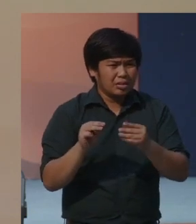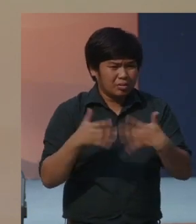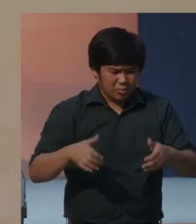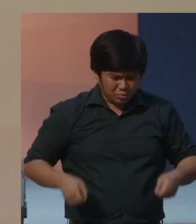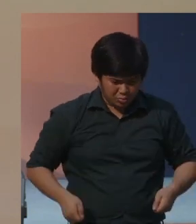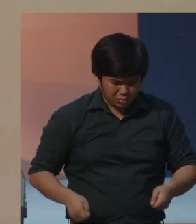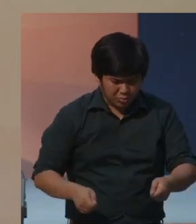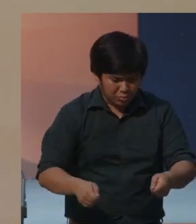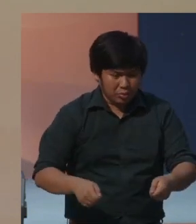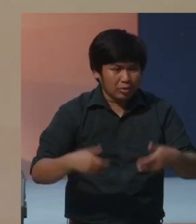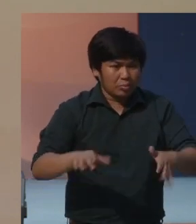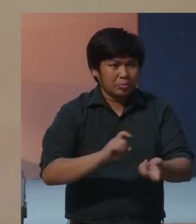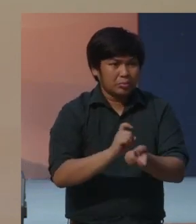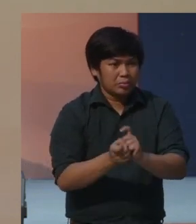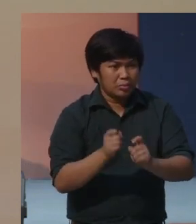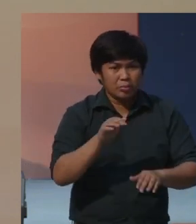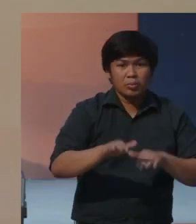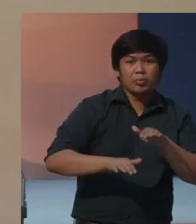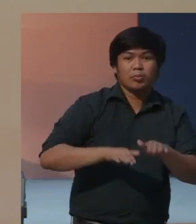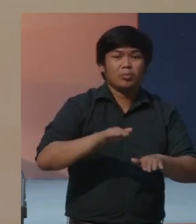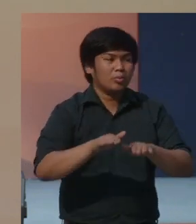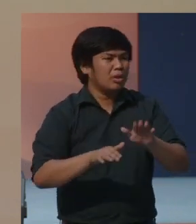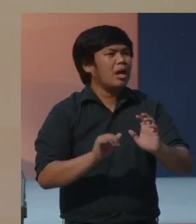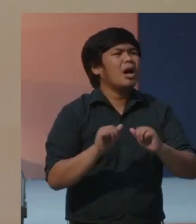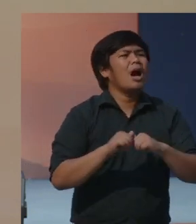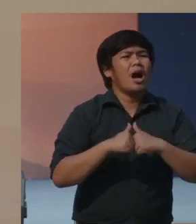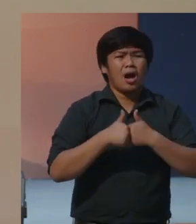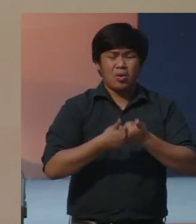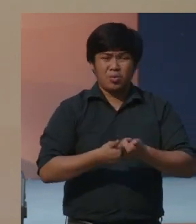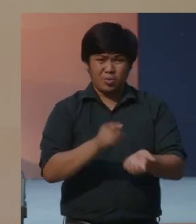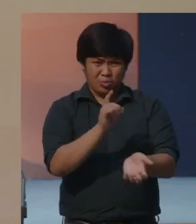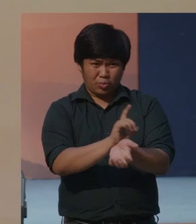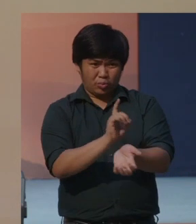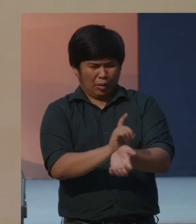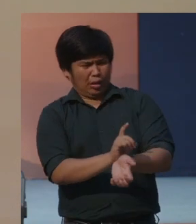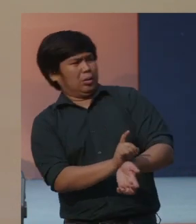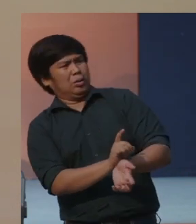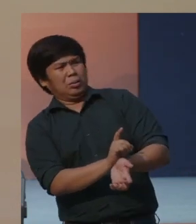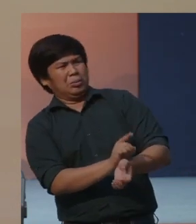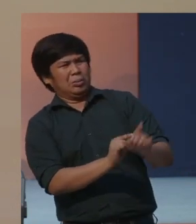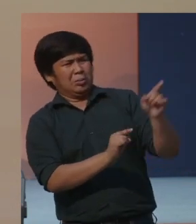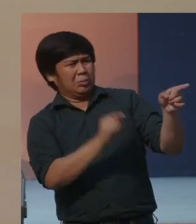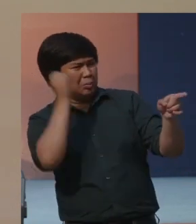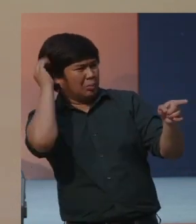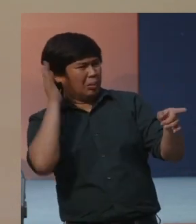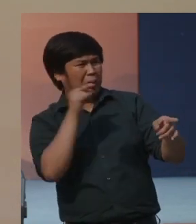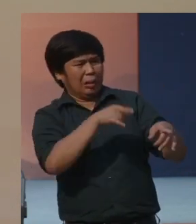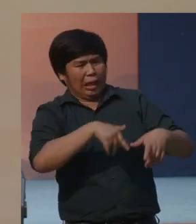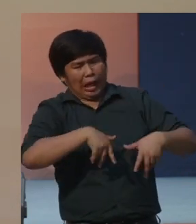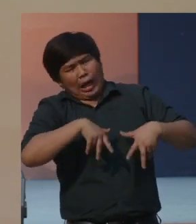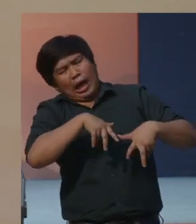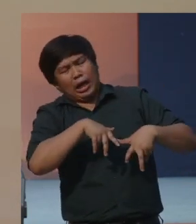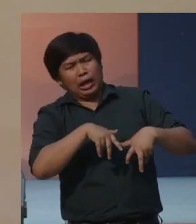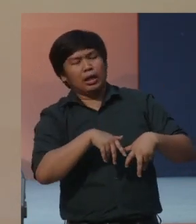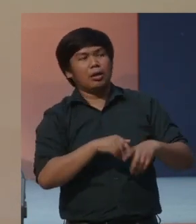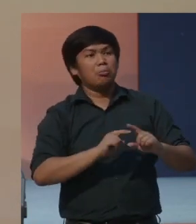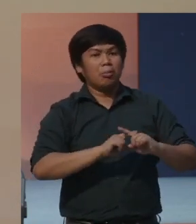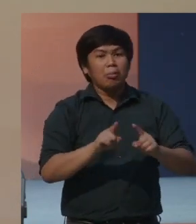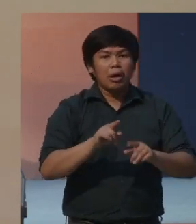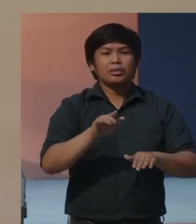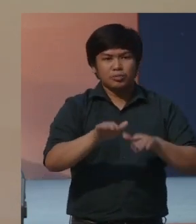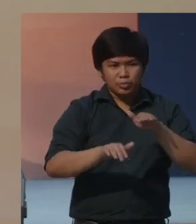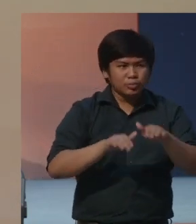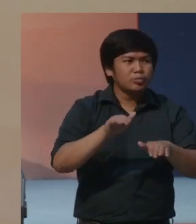mirakulo. Paano kaya nabuhay yun? Yan sabi ng mga doktor, mamamatay na siya. Mga kapatid, ang ating